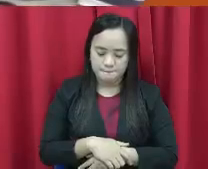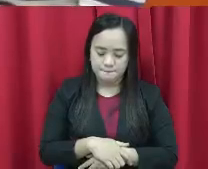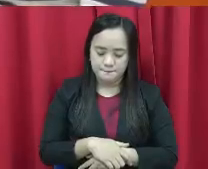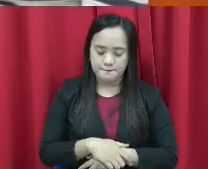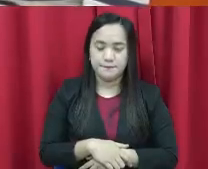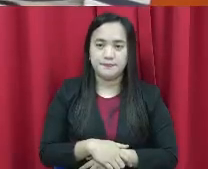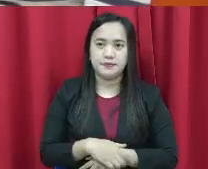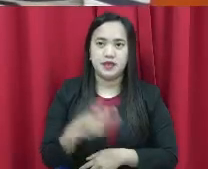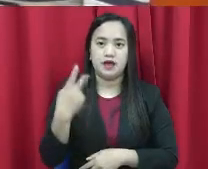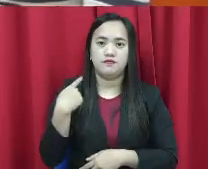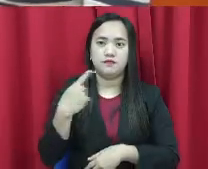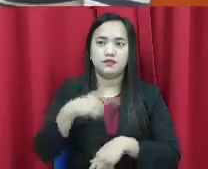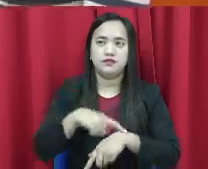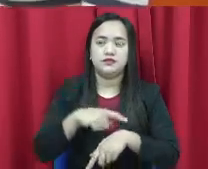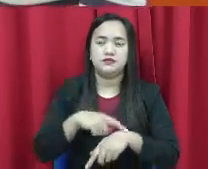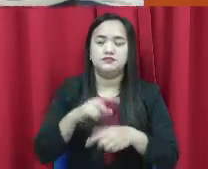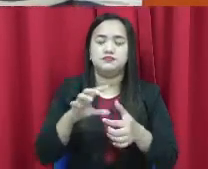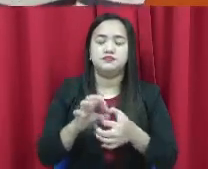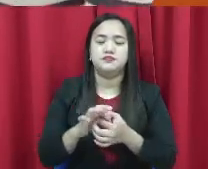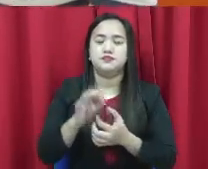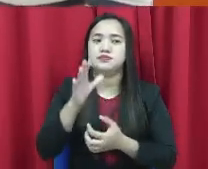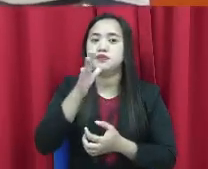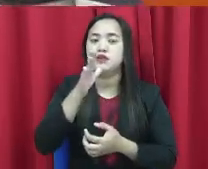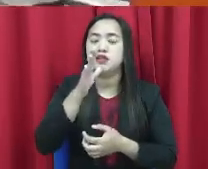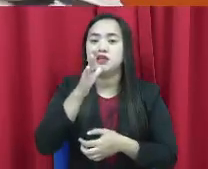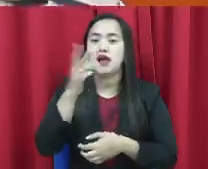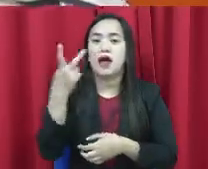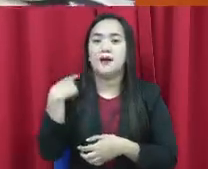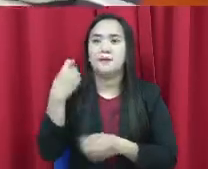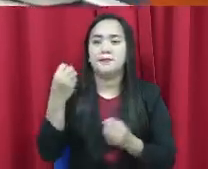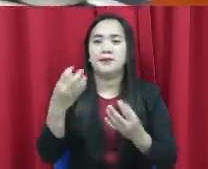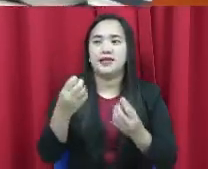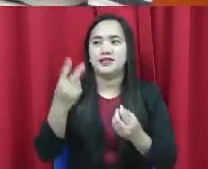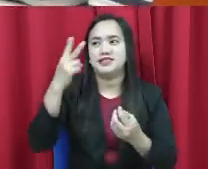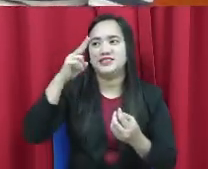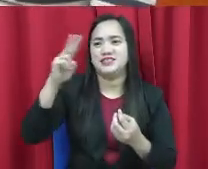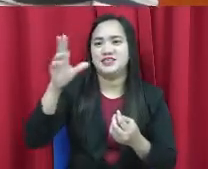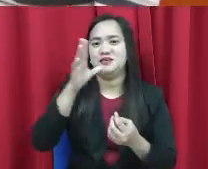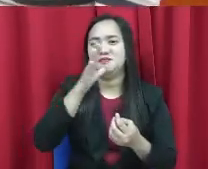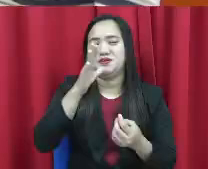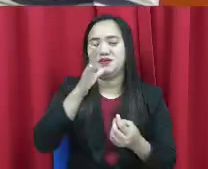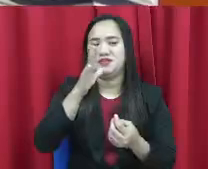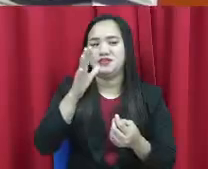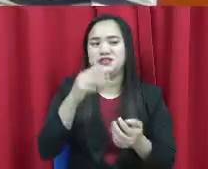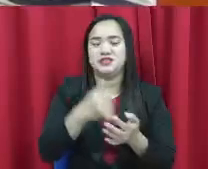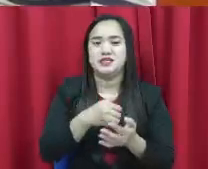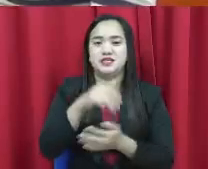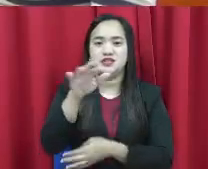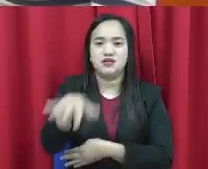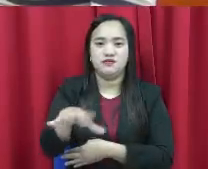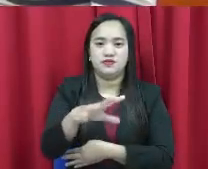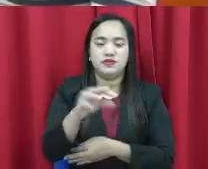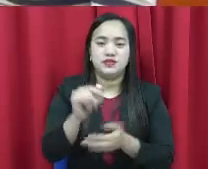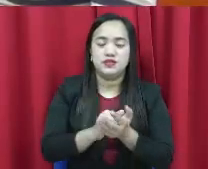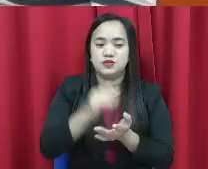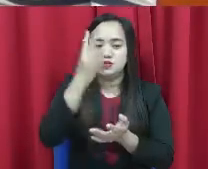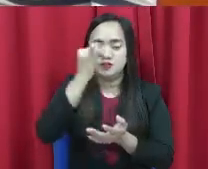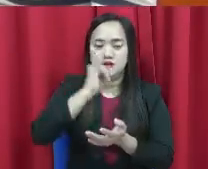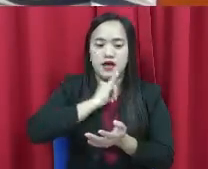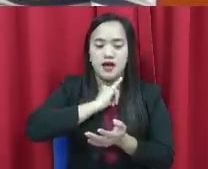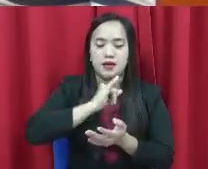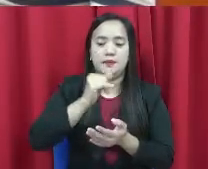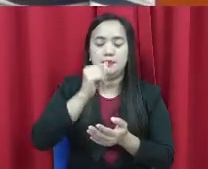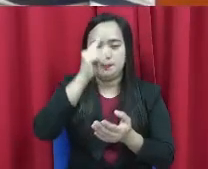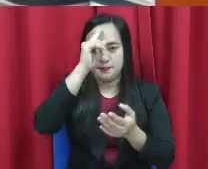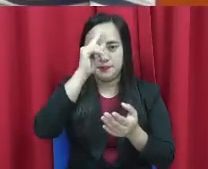pong mother's episode at nakita niyo po marami po akong mga kasamang mothers po dito ngayon sa Tanghal Al pong ito kaya Naniniwala po ako